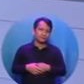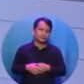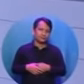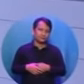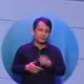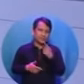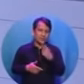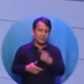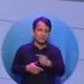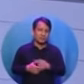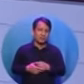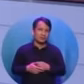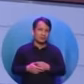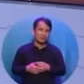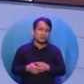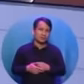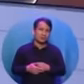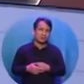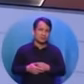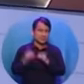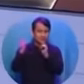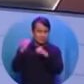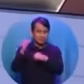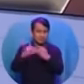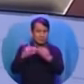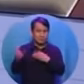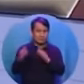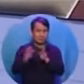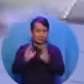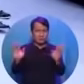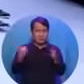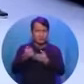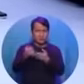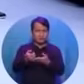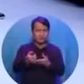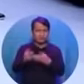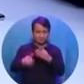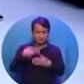in-expect nyo na gagawin natin. At talagang expected na gagawin natin ang pasok.